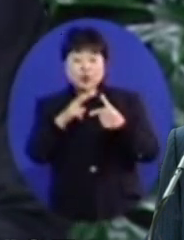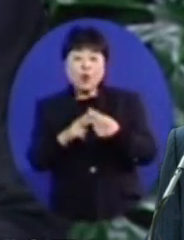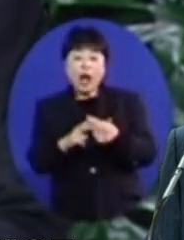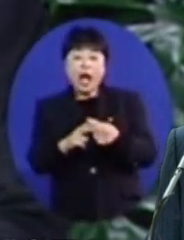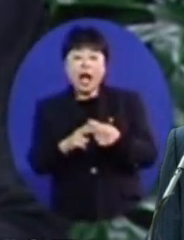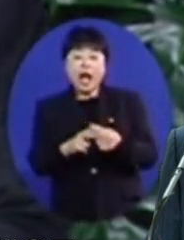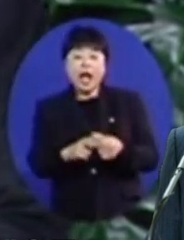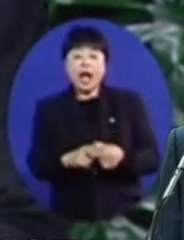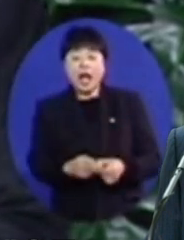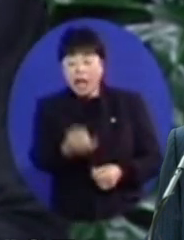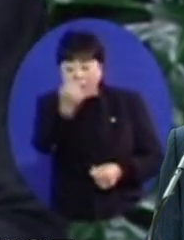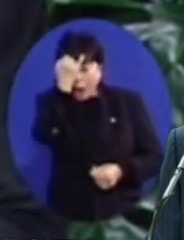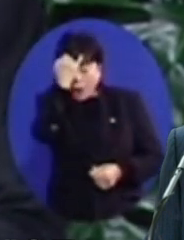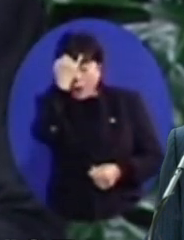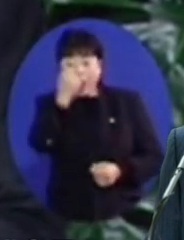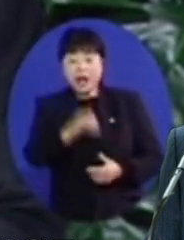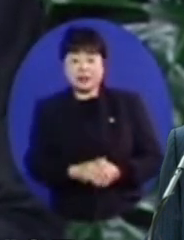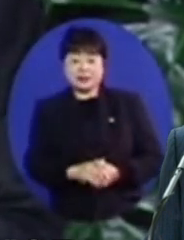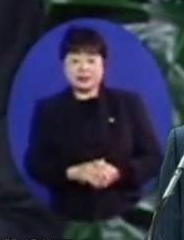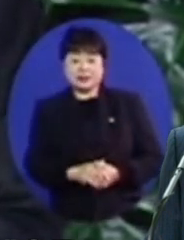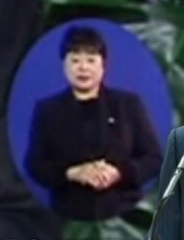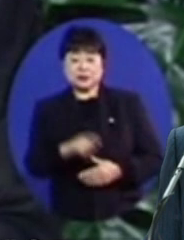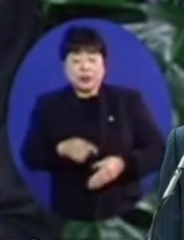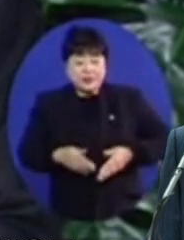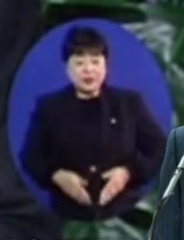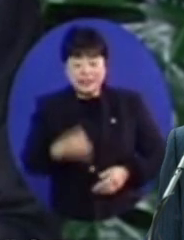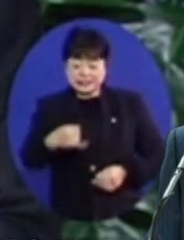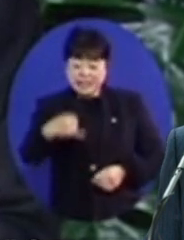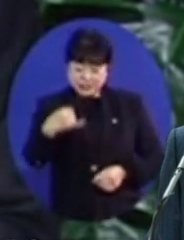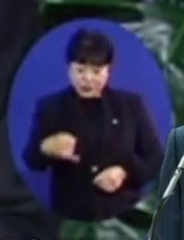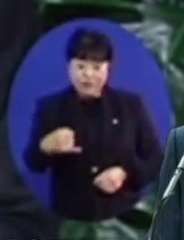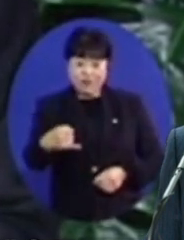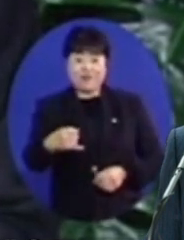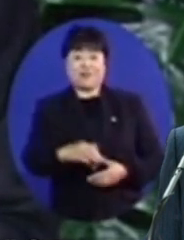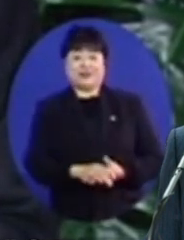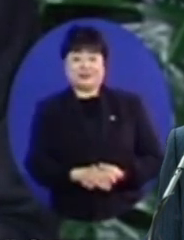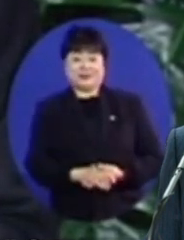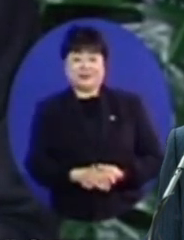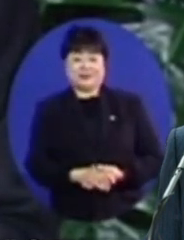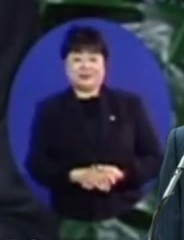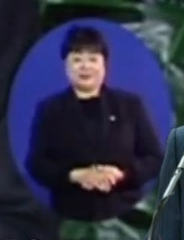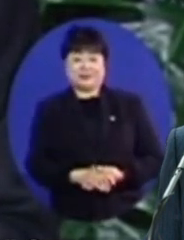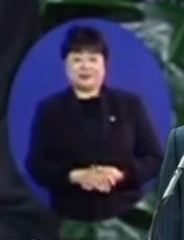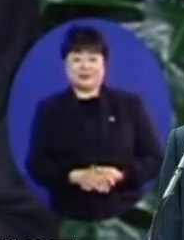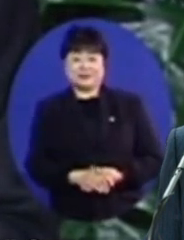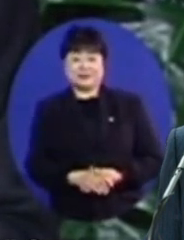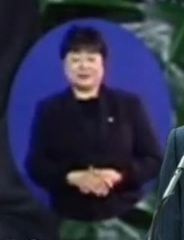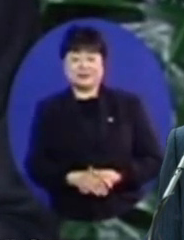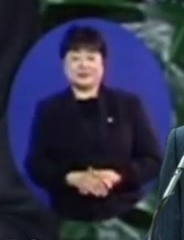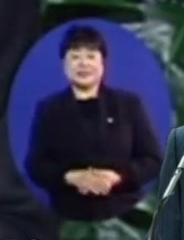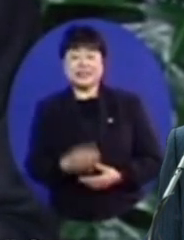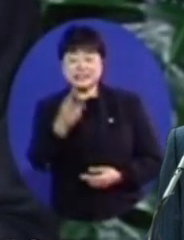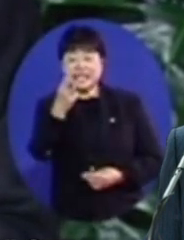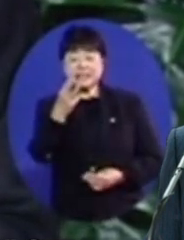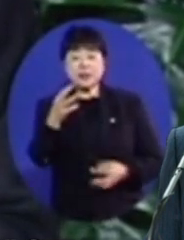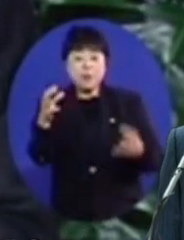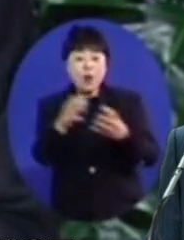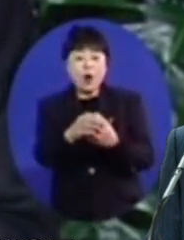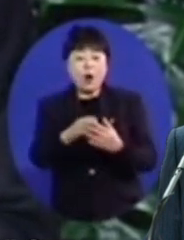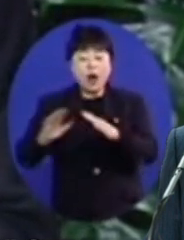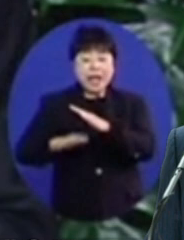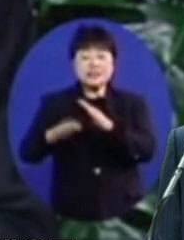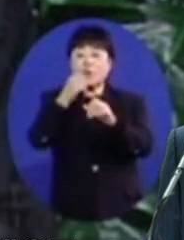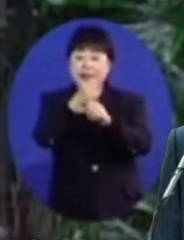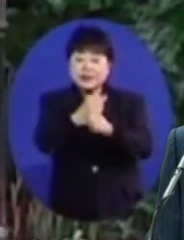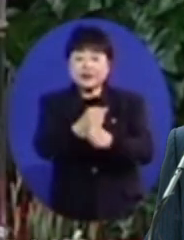안에 하와와 또 그 사이에 태어날 자녀이 세 분이 모여서 가정이 이루어지지 않습니까